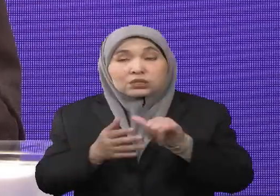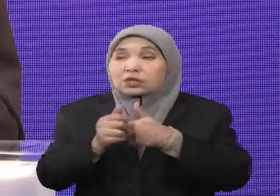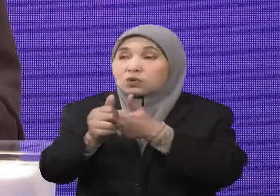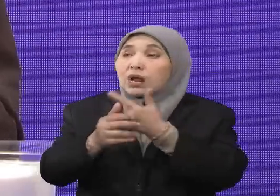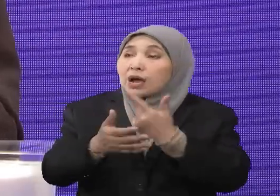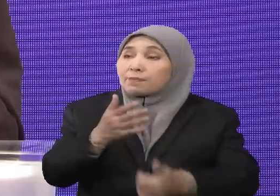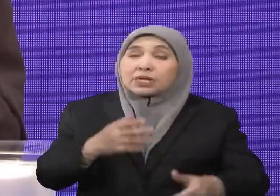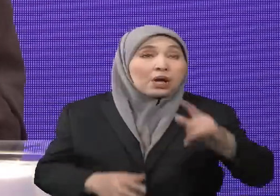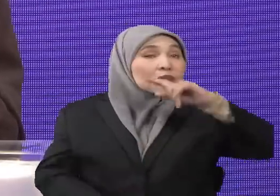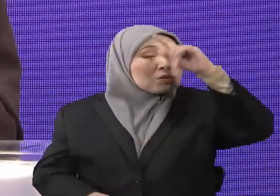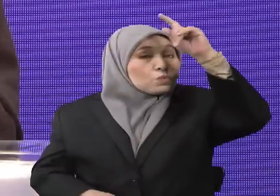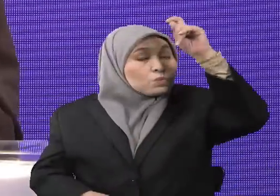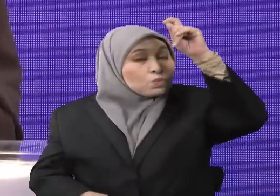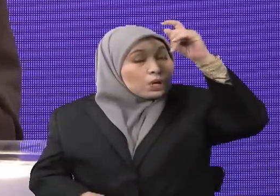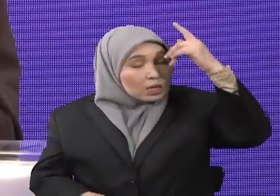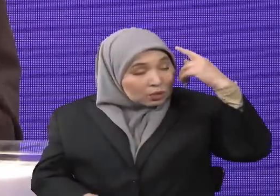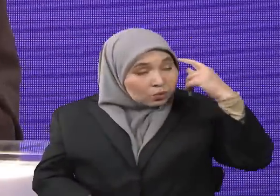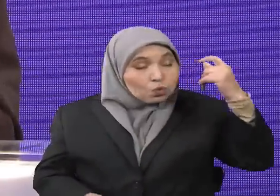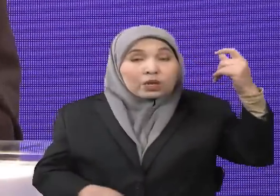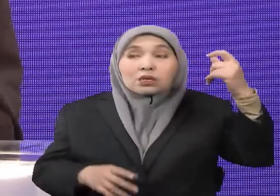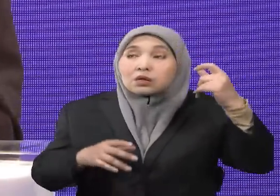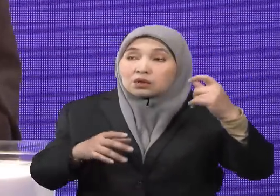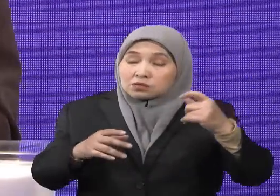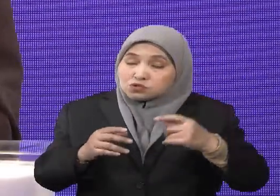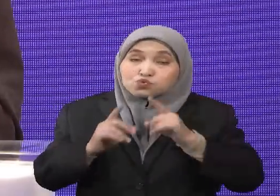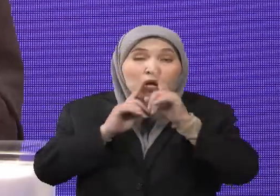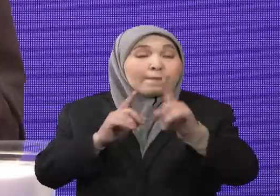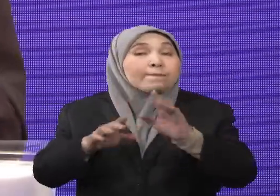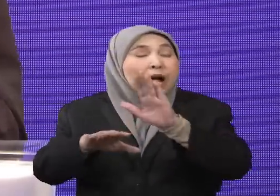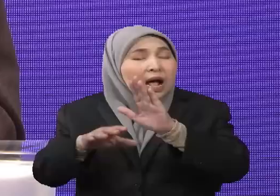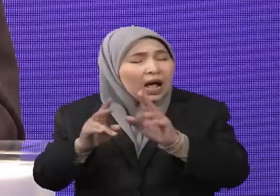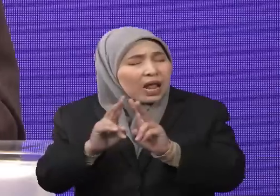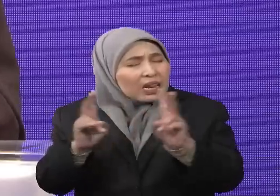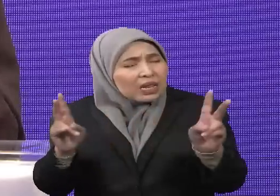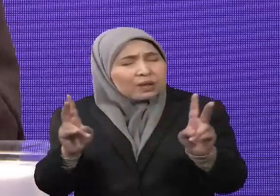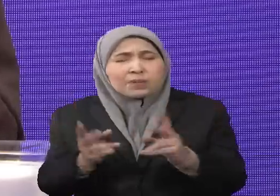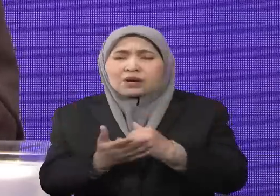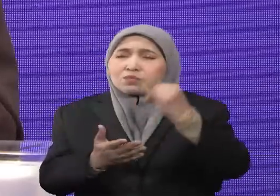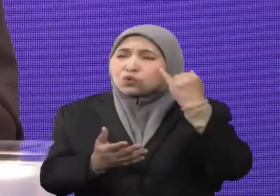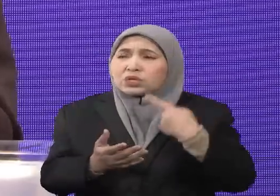apa yang Tuhan dan juga Tuhan Yesus adalah orang yang paling berilmu lagi banyak